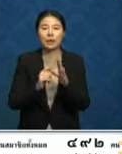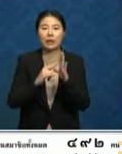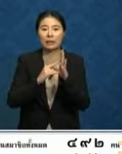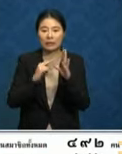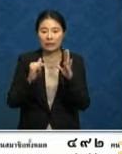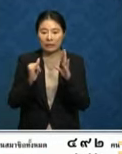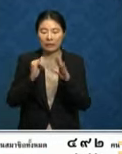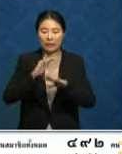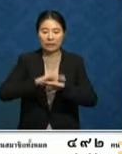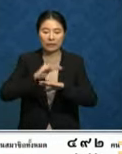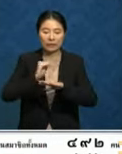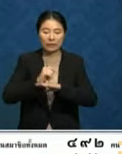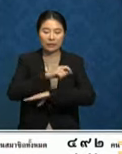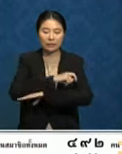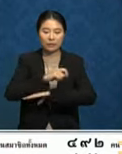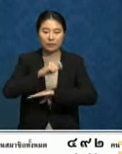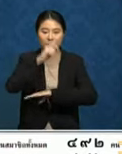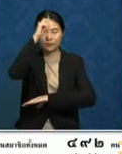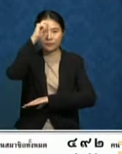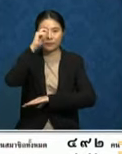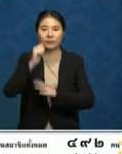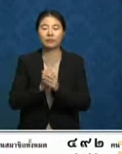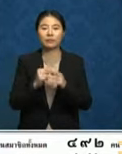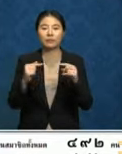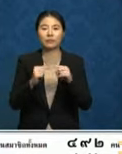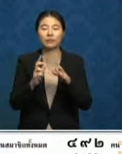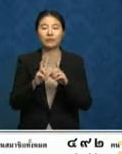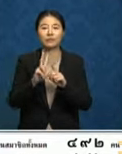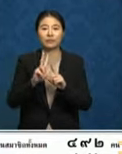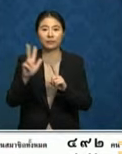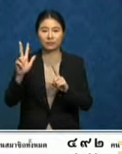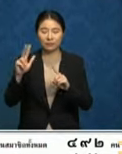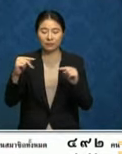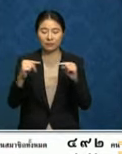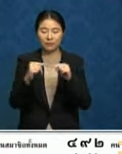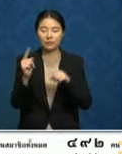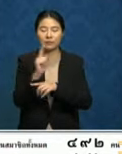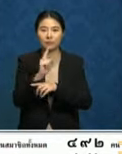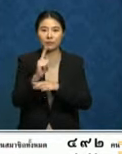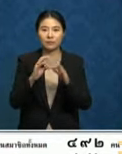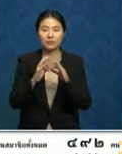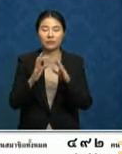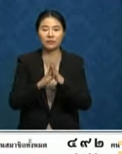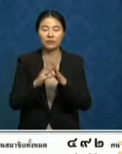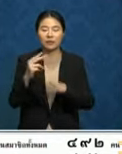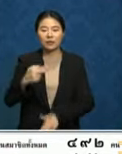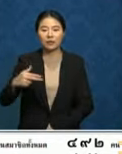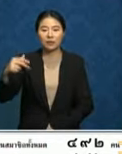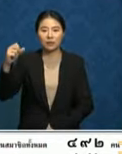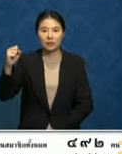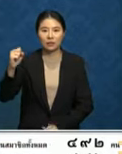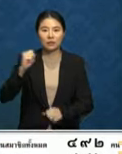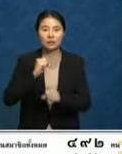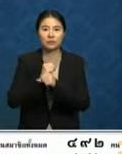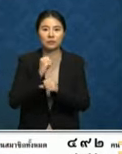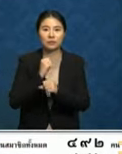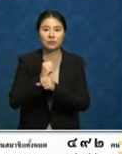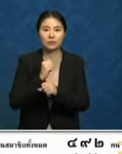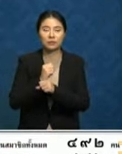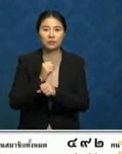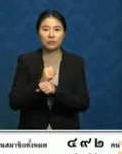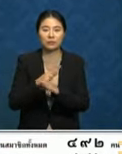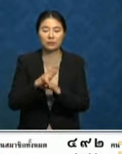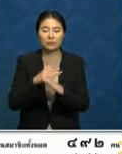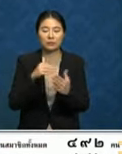และวิศวกรข้อสังเกตข้อที่3จัดหลักสูตรระยะสั้นและระยะ